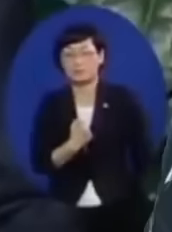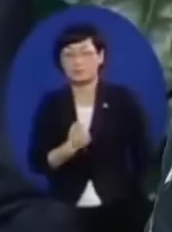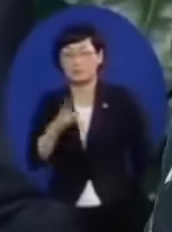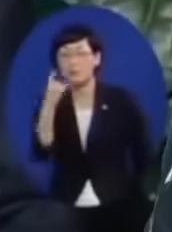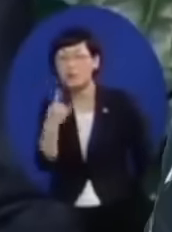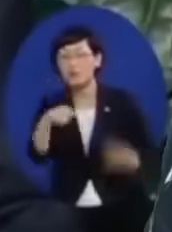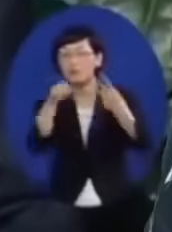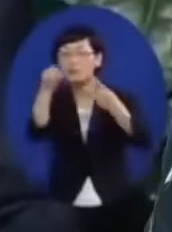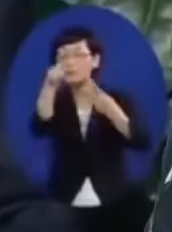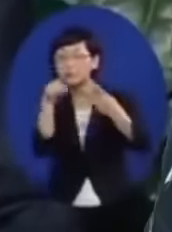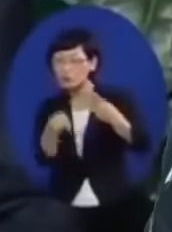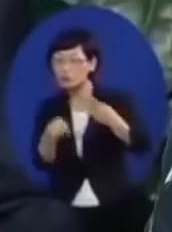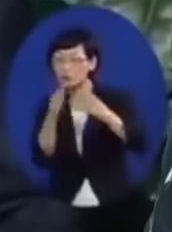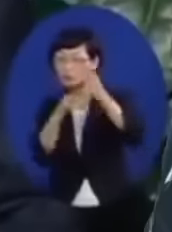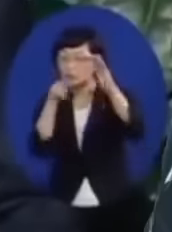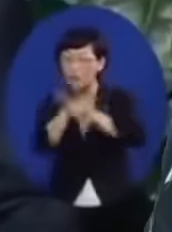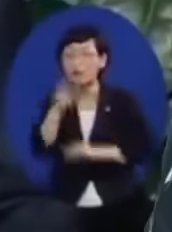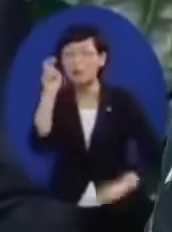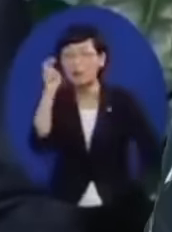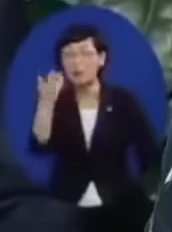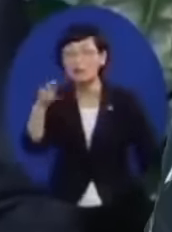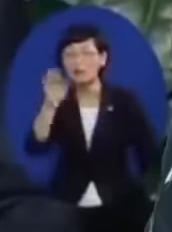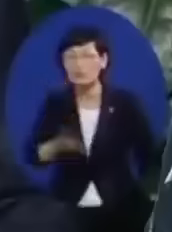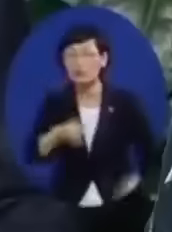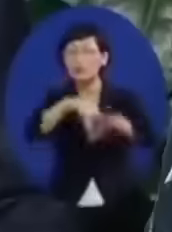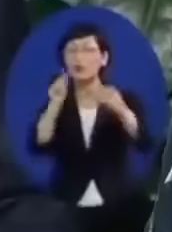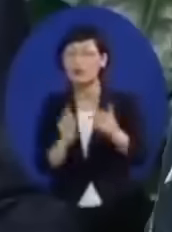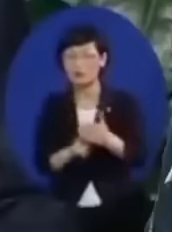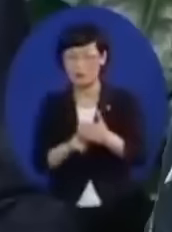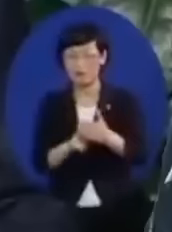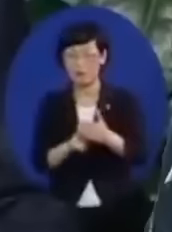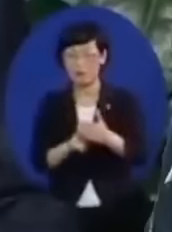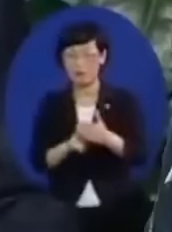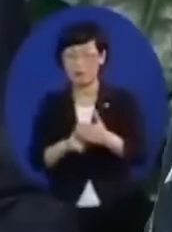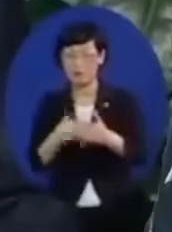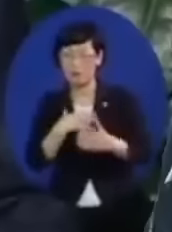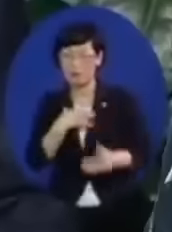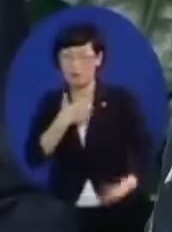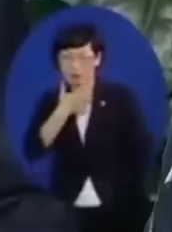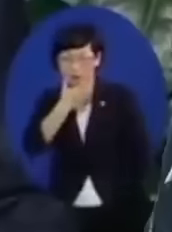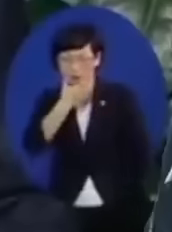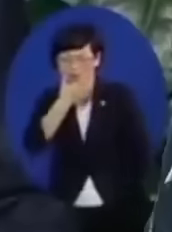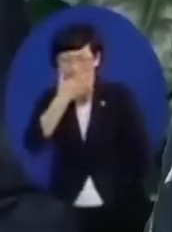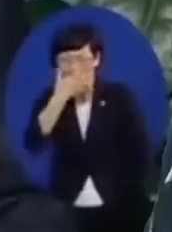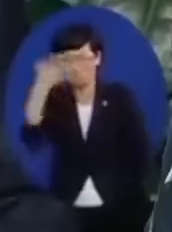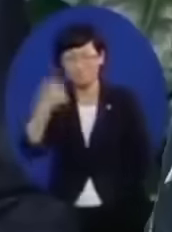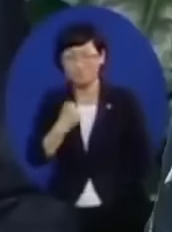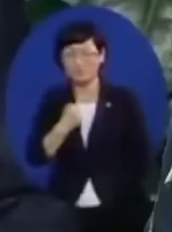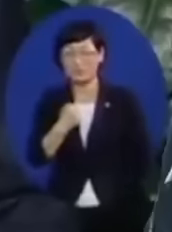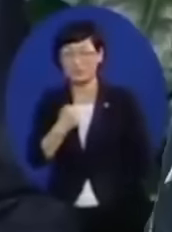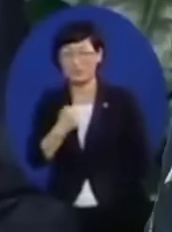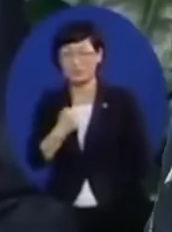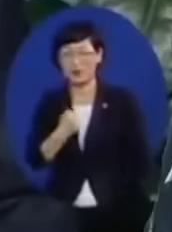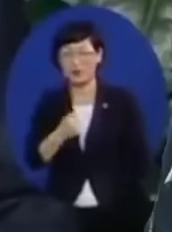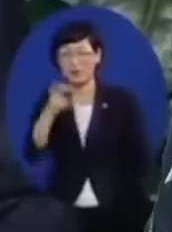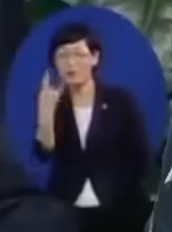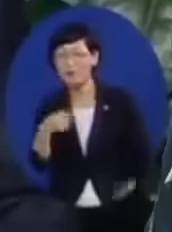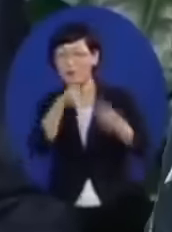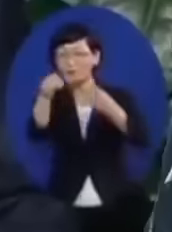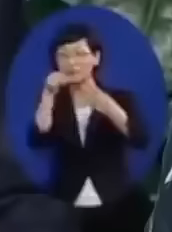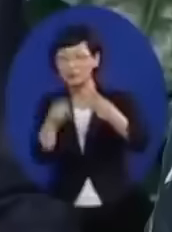외삼촌 집으로 갔을 것입니다. 그러나 그가 마음에 꿈을 품고 외삼촌 집에